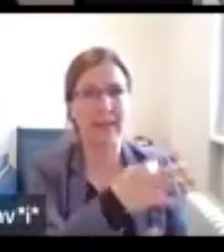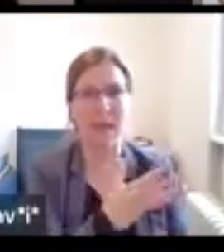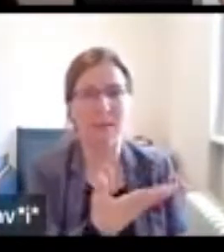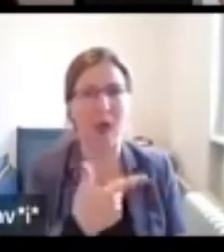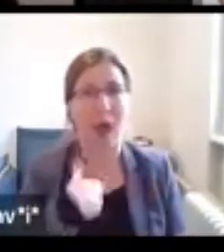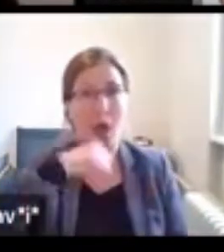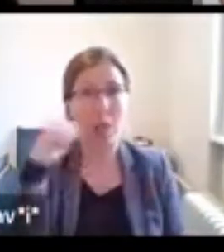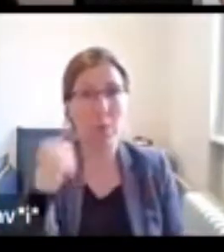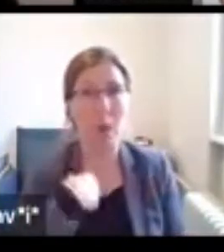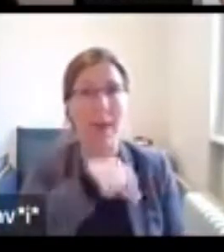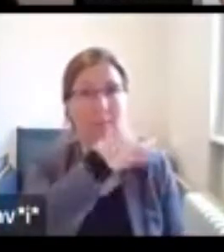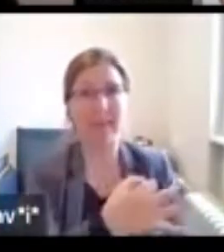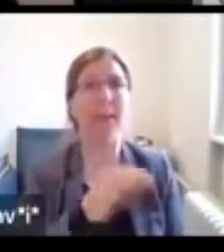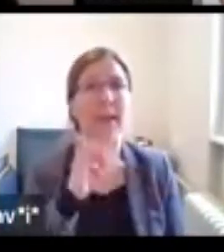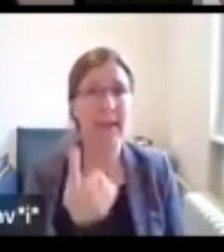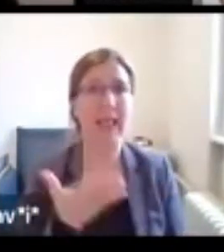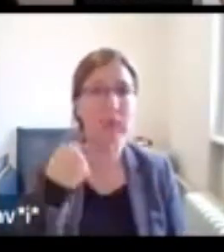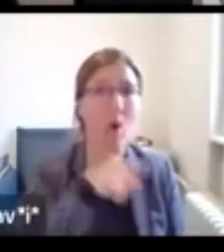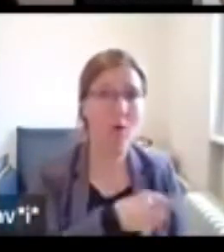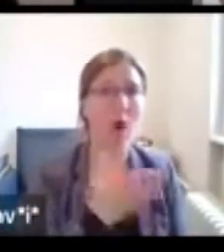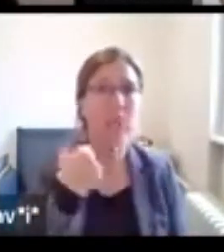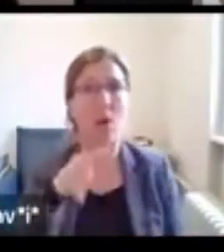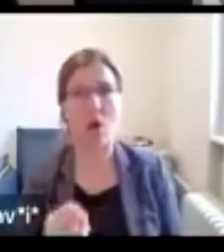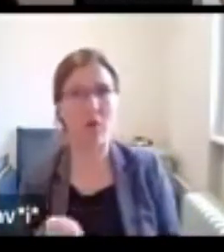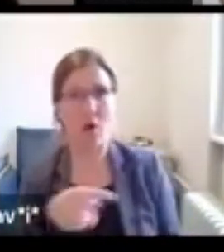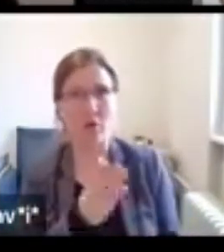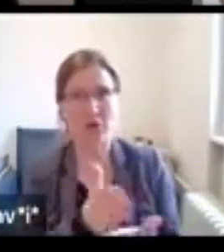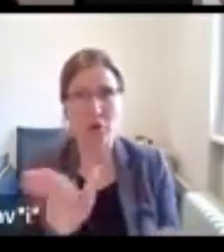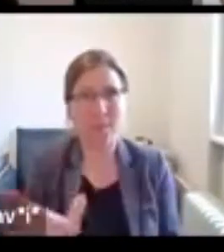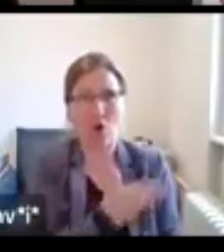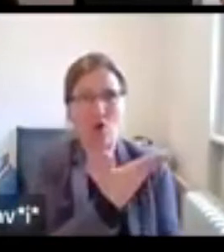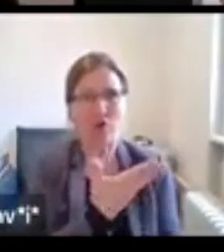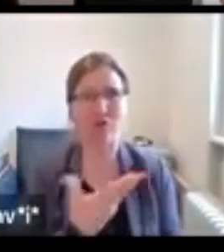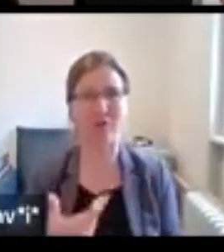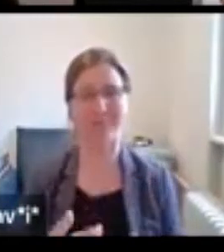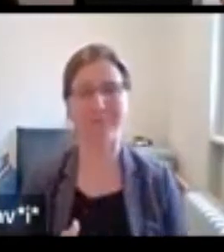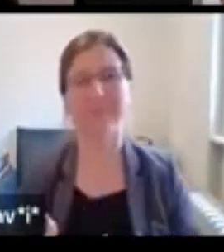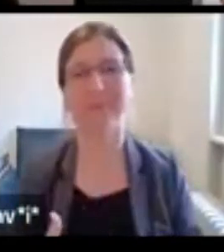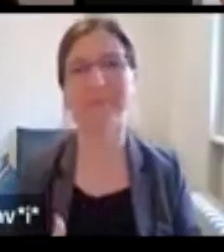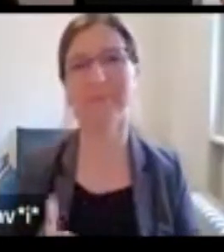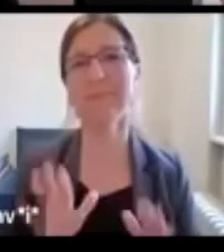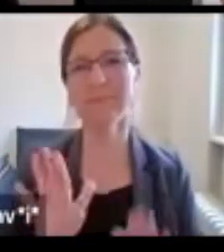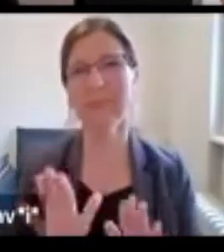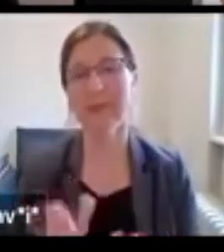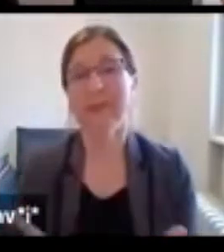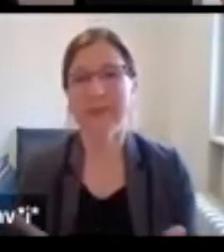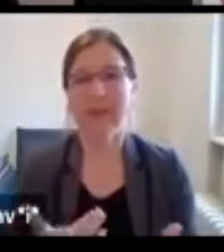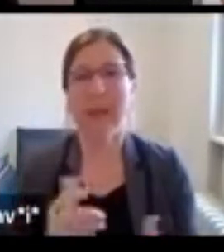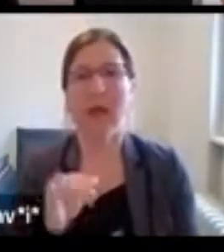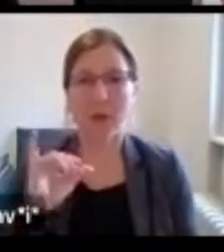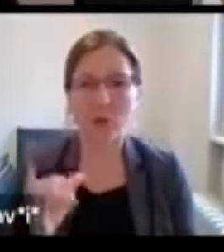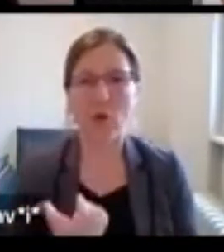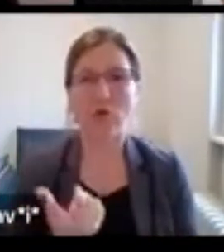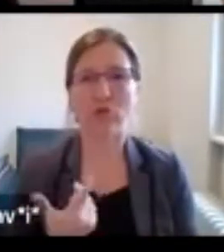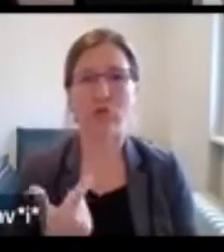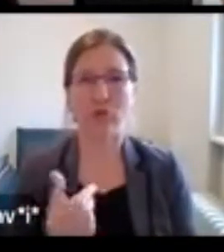znam, šta je bilo ovo ili bilo ono, to su pitanja koja su već promašena. Ne? Tako da ono što me je čekalo još, a o